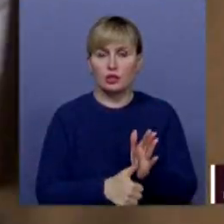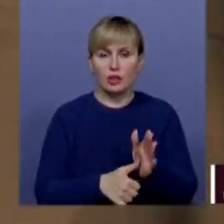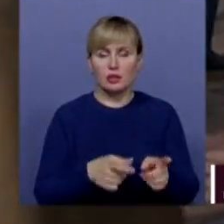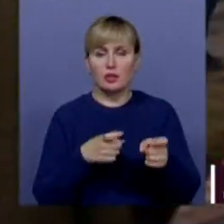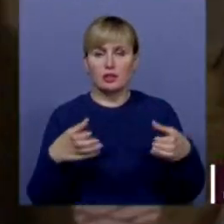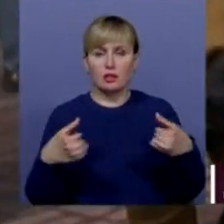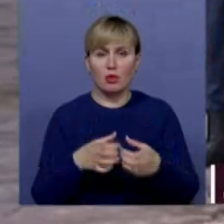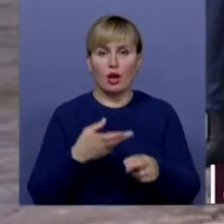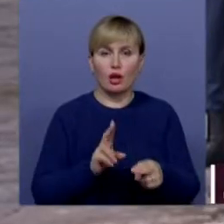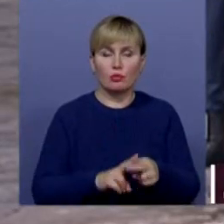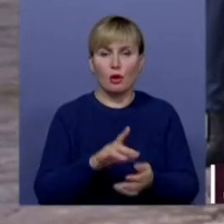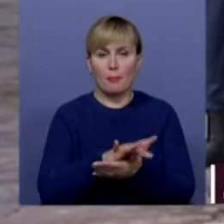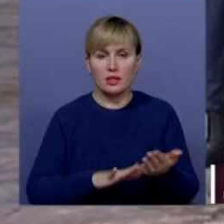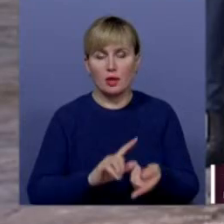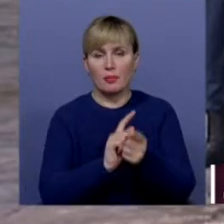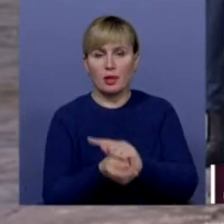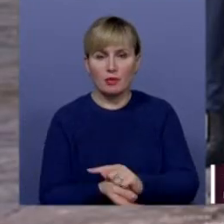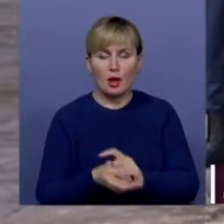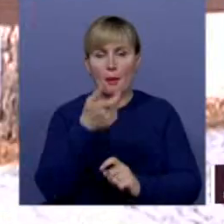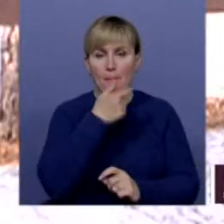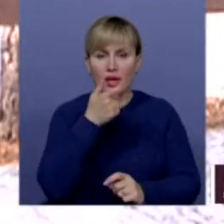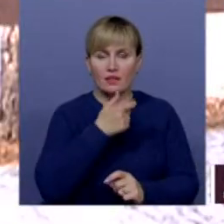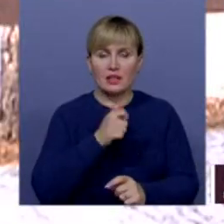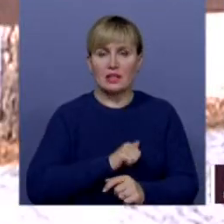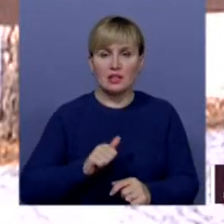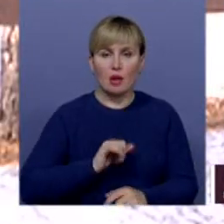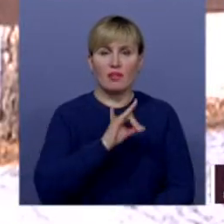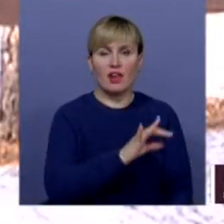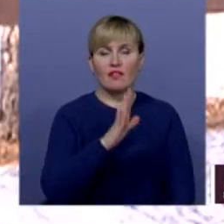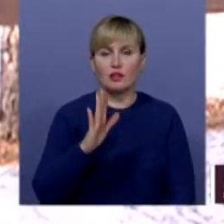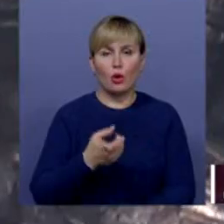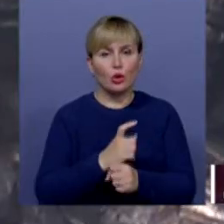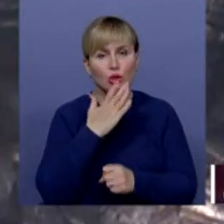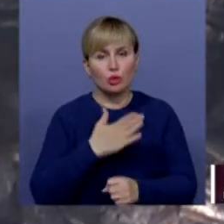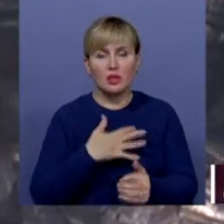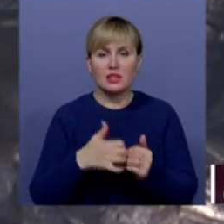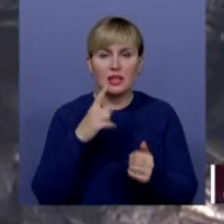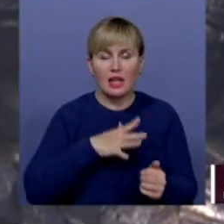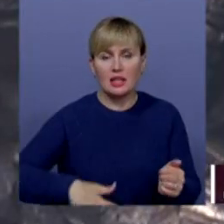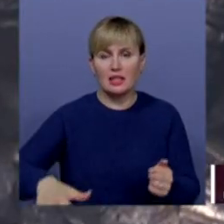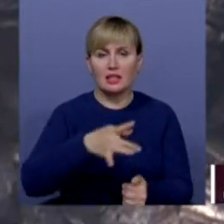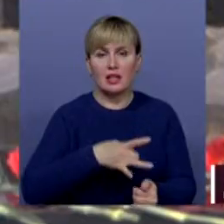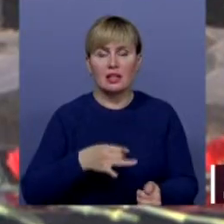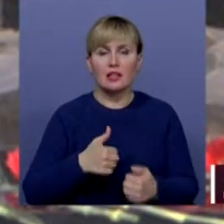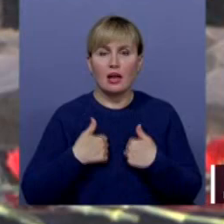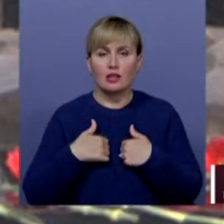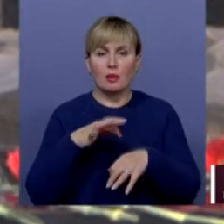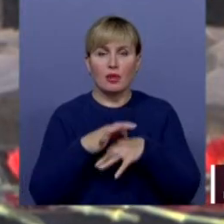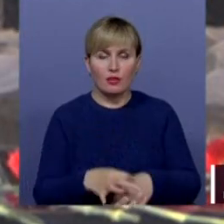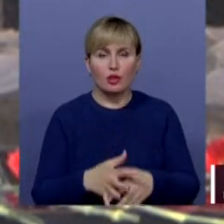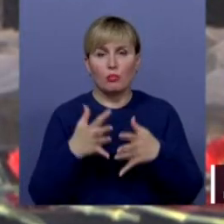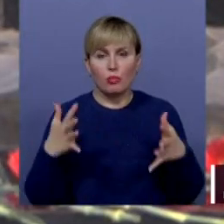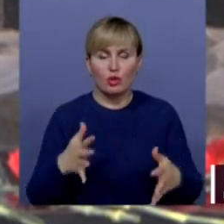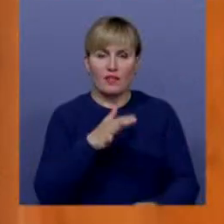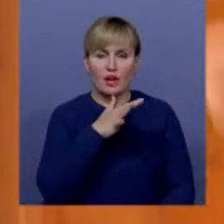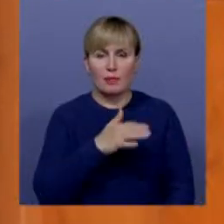стрелковая дивизия, которую впоследствии переименовали в Панфиловскую. Сам Иван Васильевич очень любил среднеазиатский регион и старался проводить здесь как можно